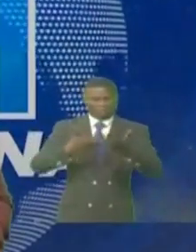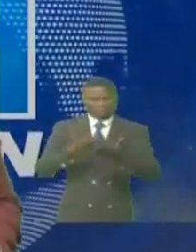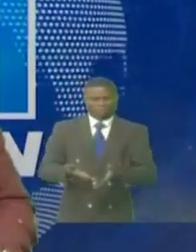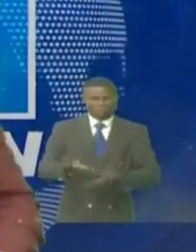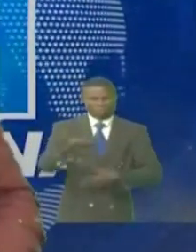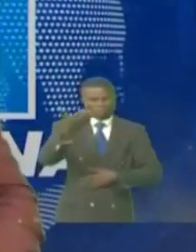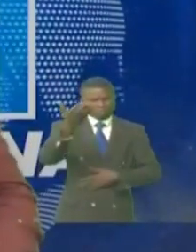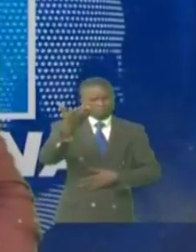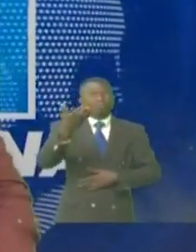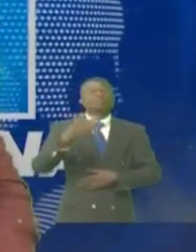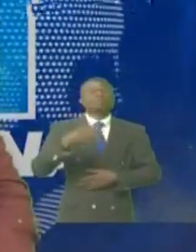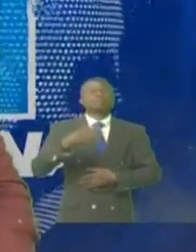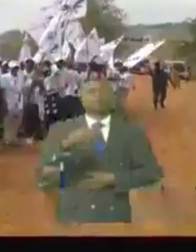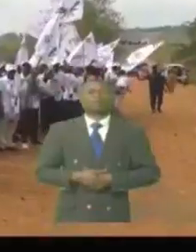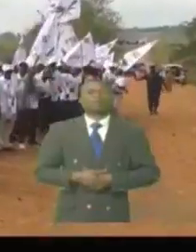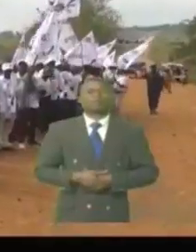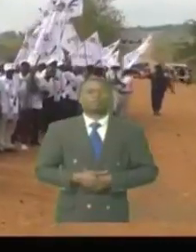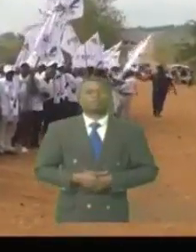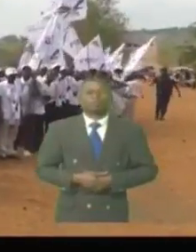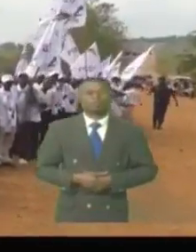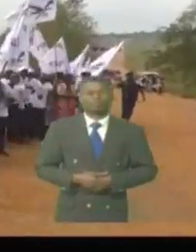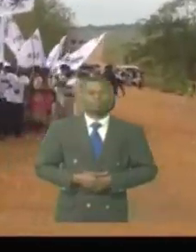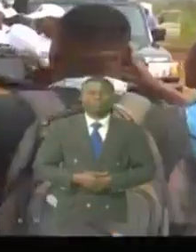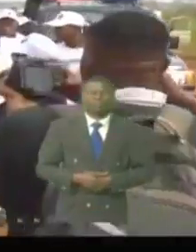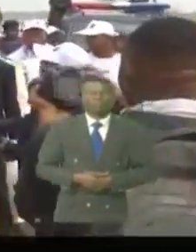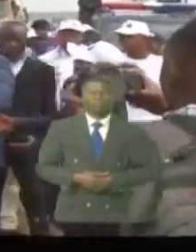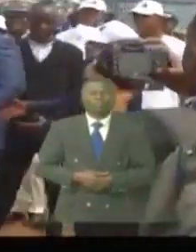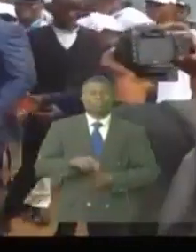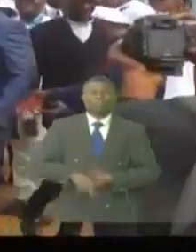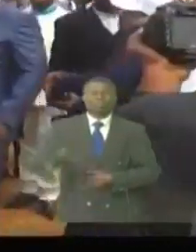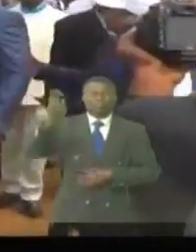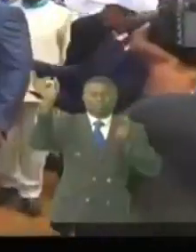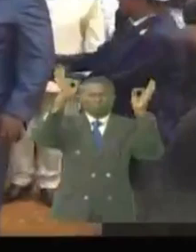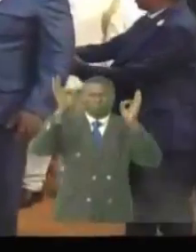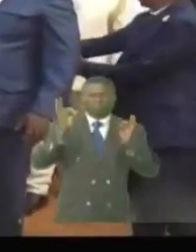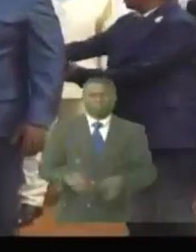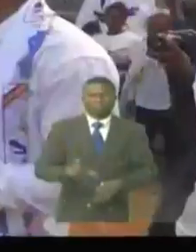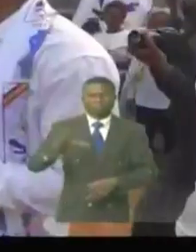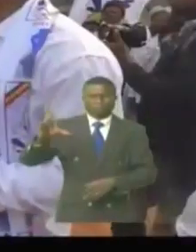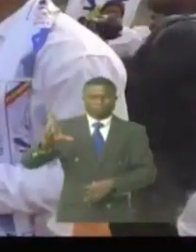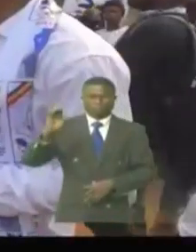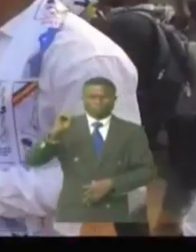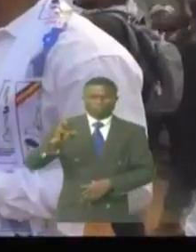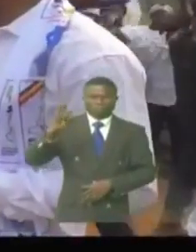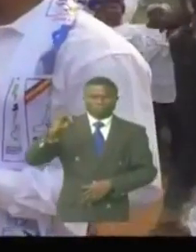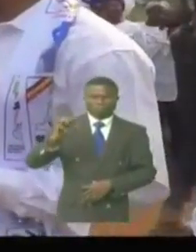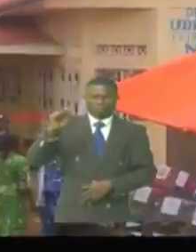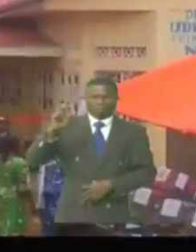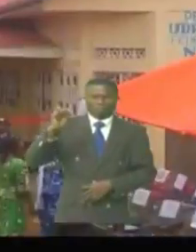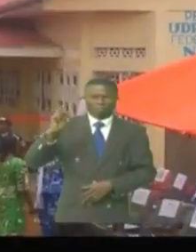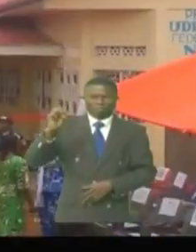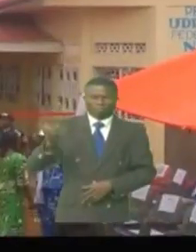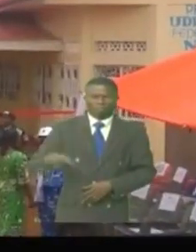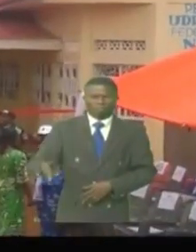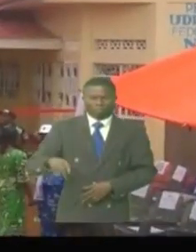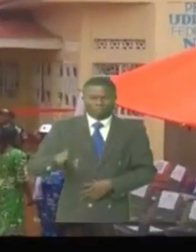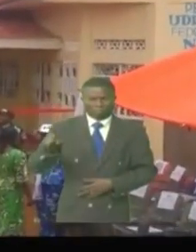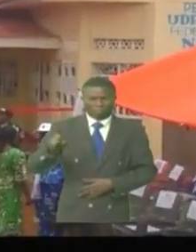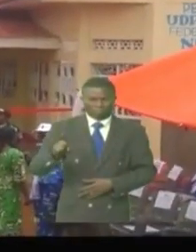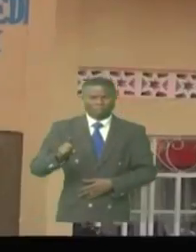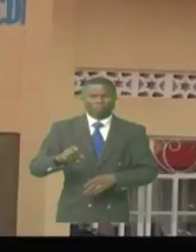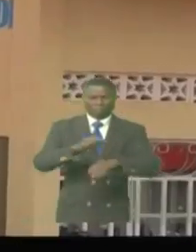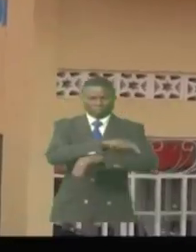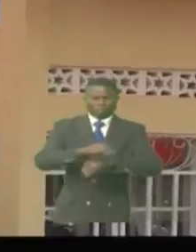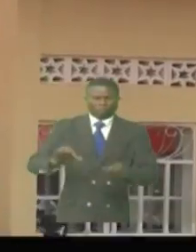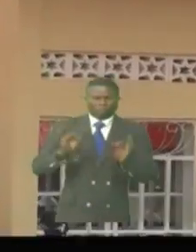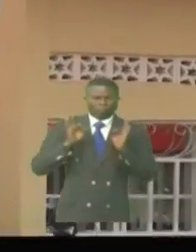ce reportage d'Alain Bikay. Désormais, IDPS Fédération de l'Omami d'Ngandajika, dans la province de l'Omami, dispose d'un siège